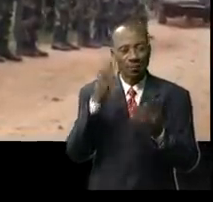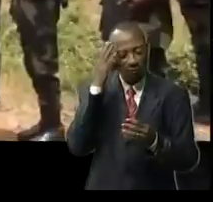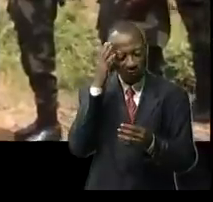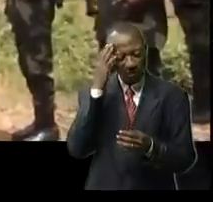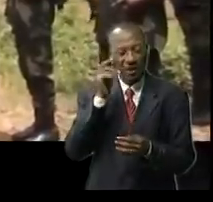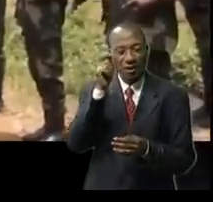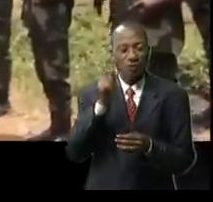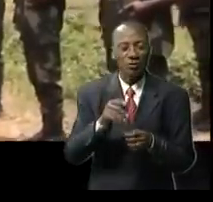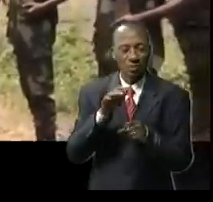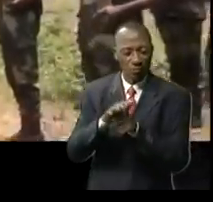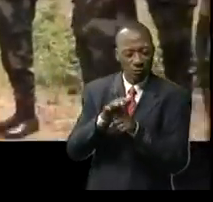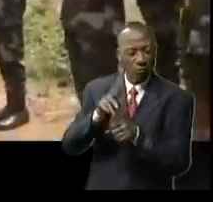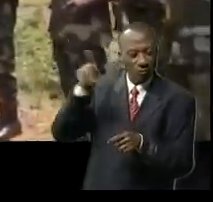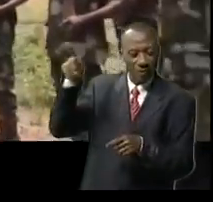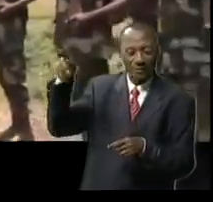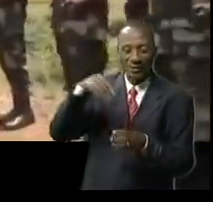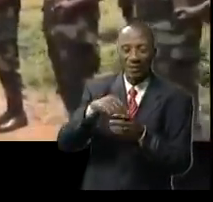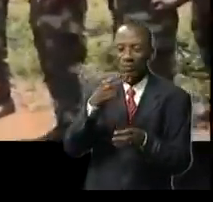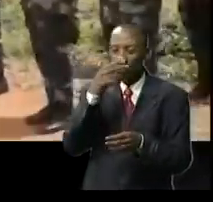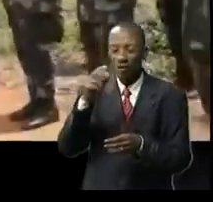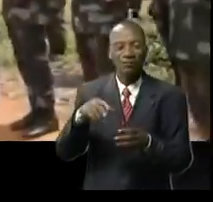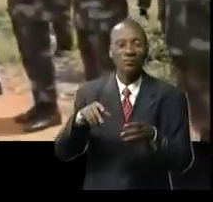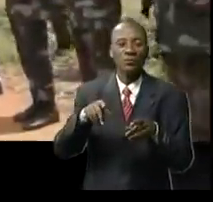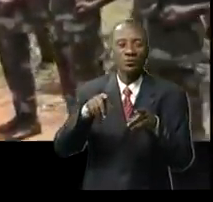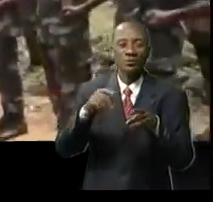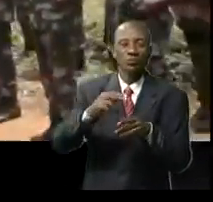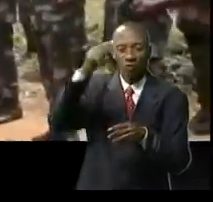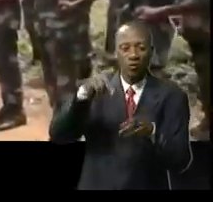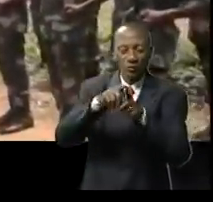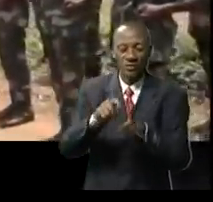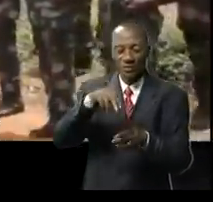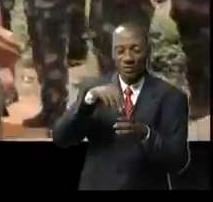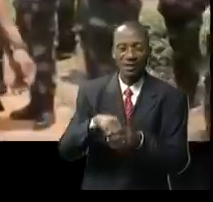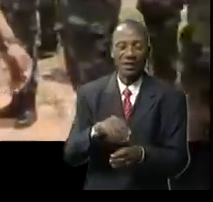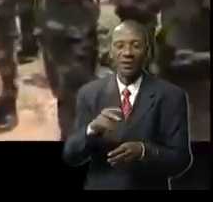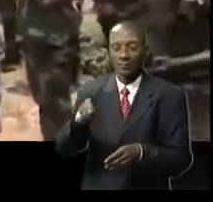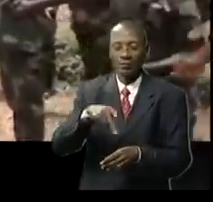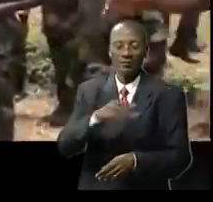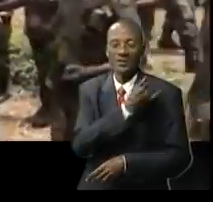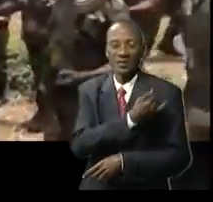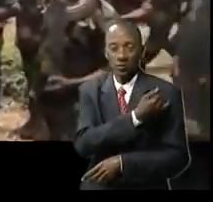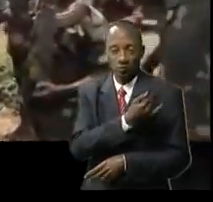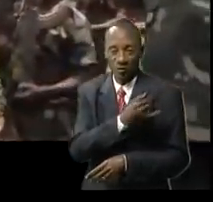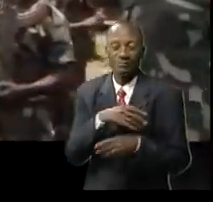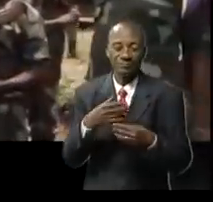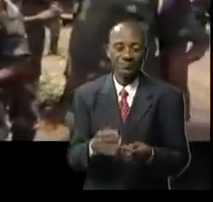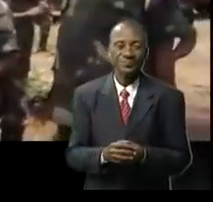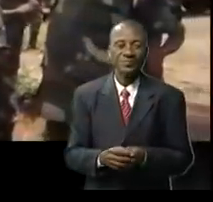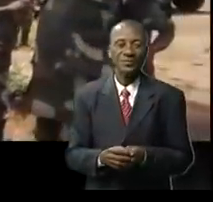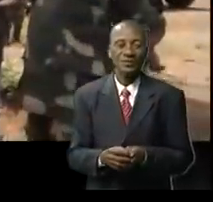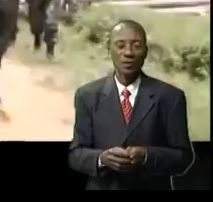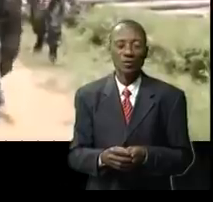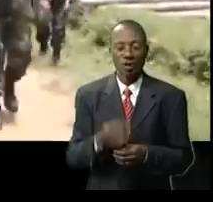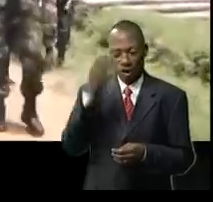ont été honorés ce lundi 6 septembre 2021 par la visite du chef d'état-major général adjoint en charge des opérations, le